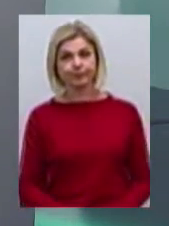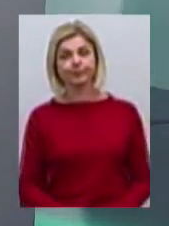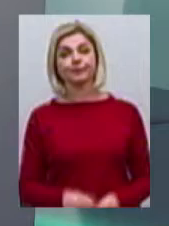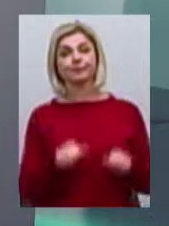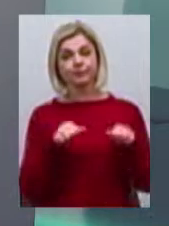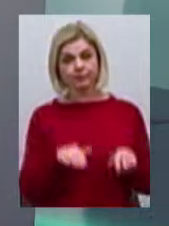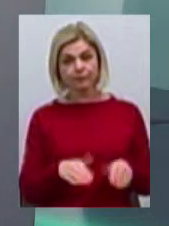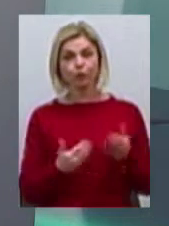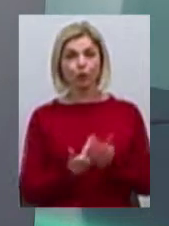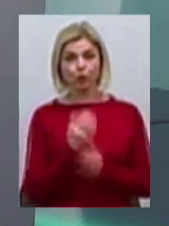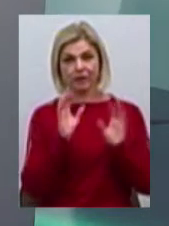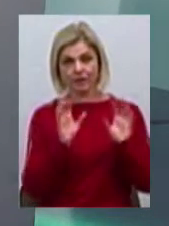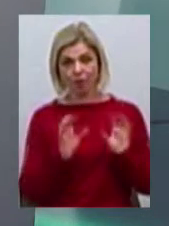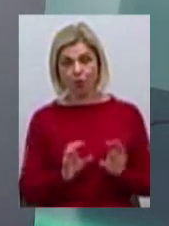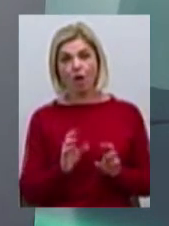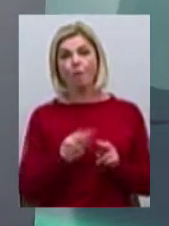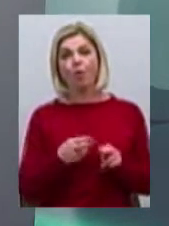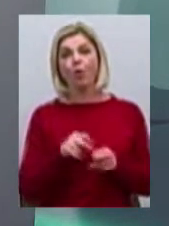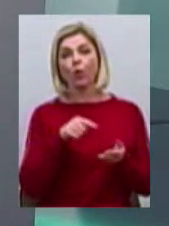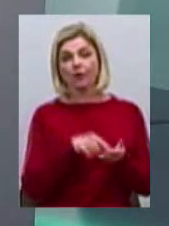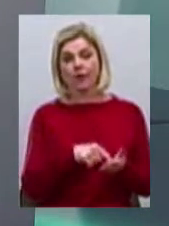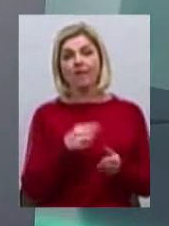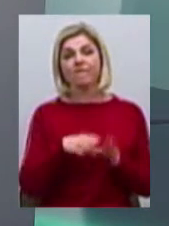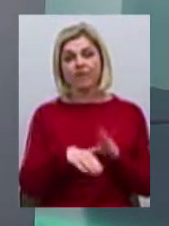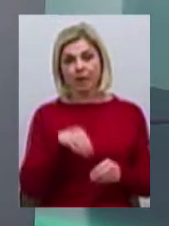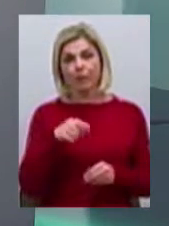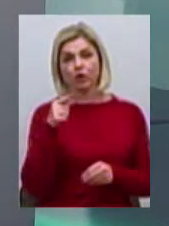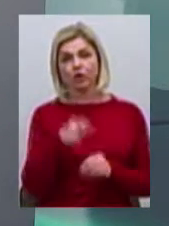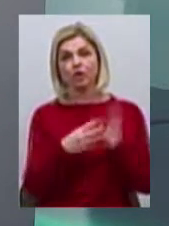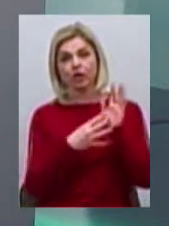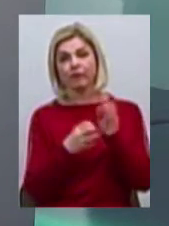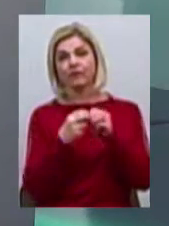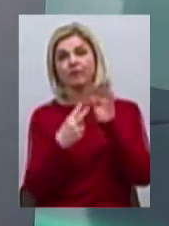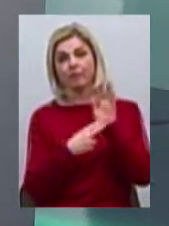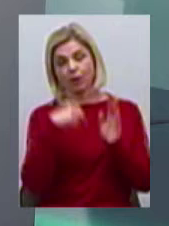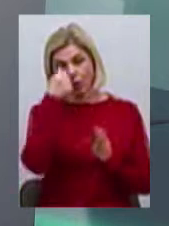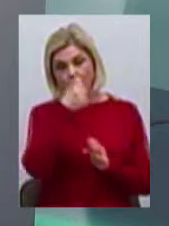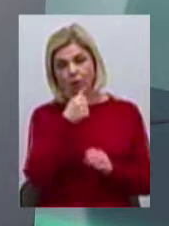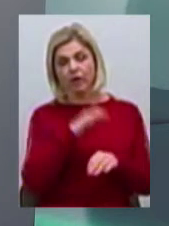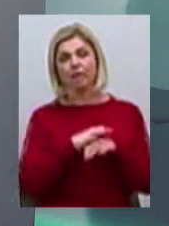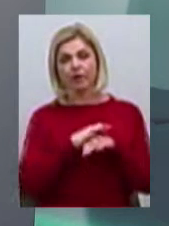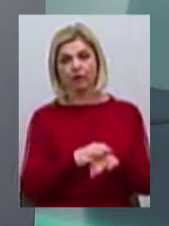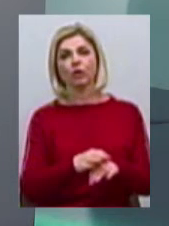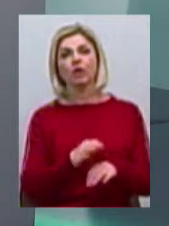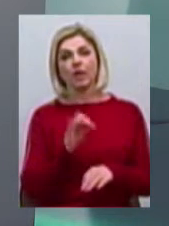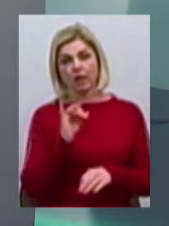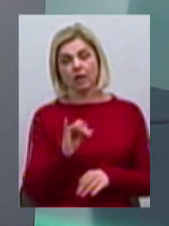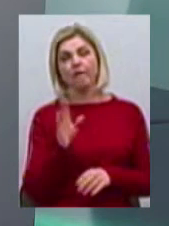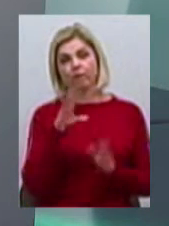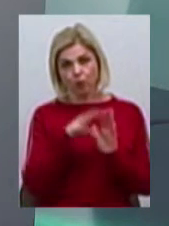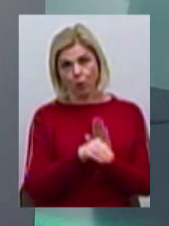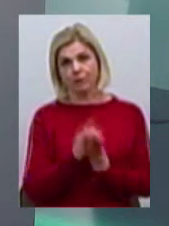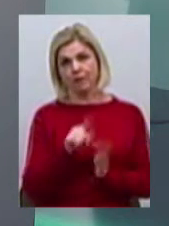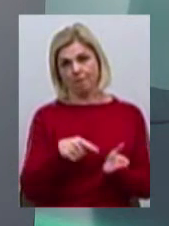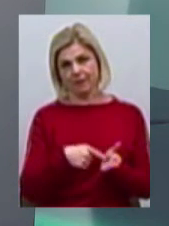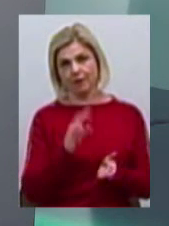приймає нове законодавство, за яким оті самі вибори 1917 року відбуваються і в тому числі у